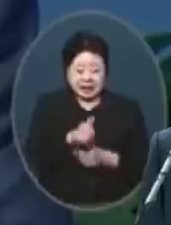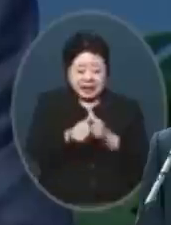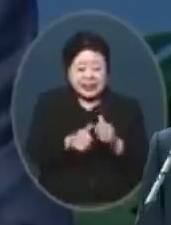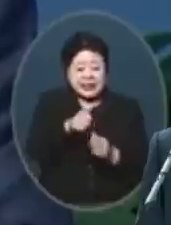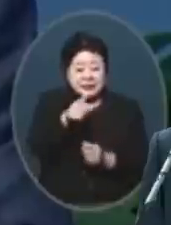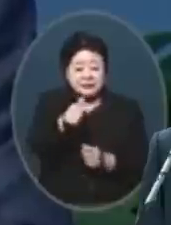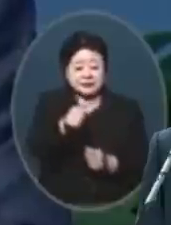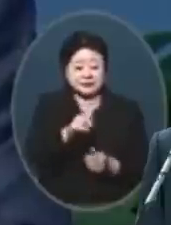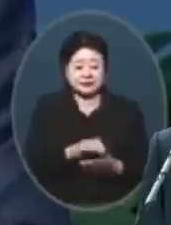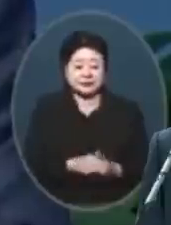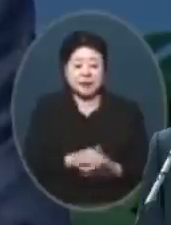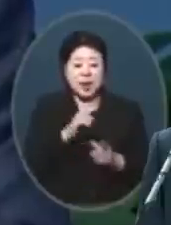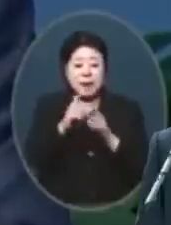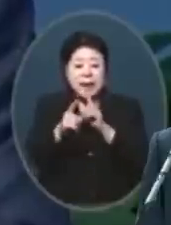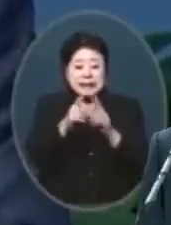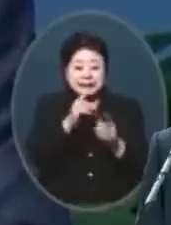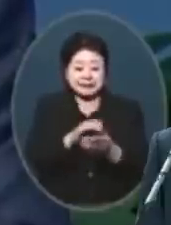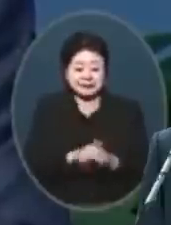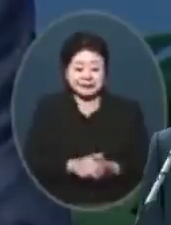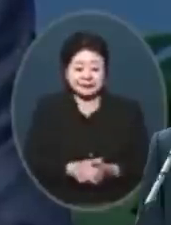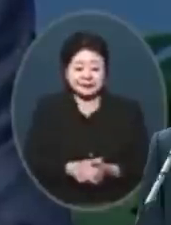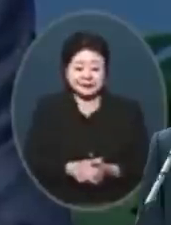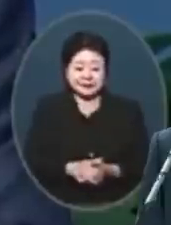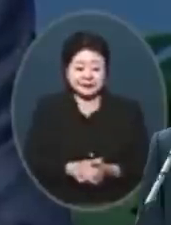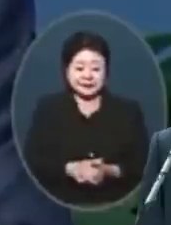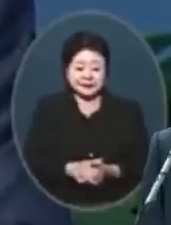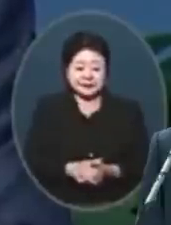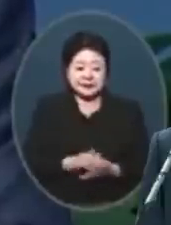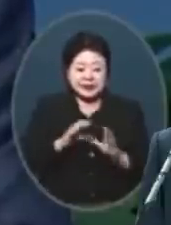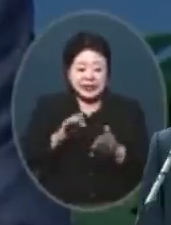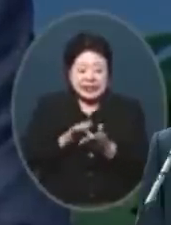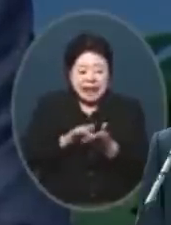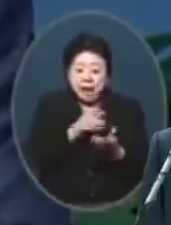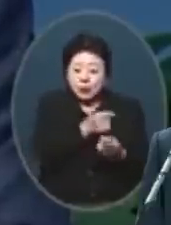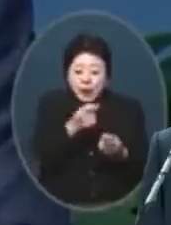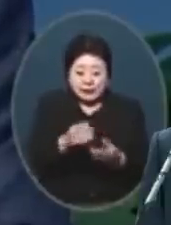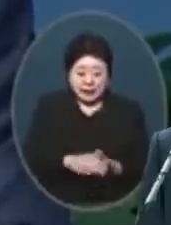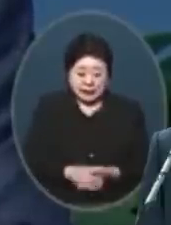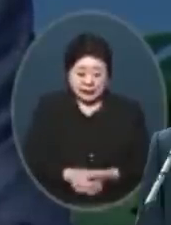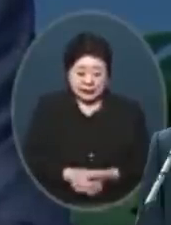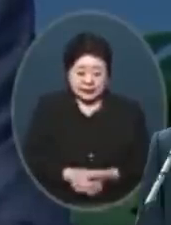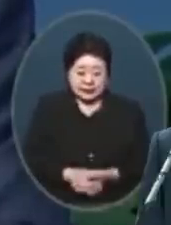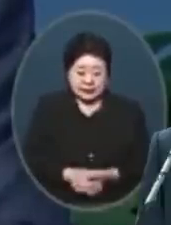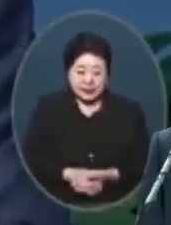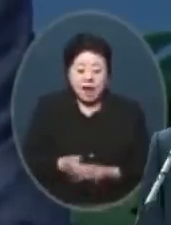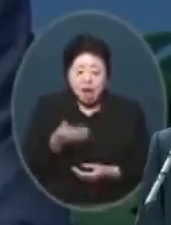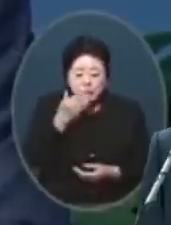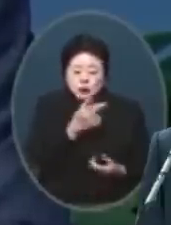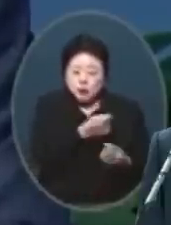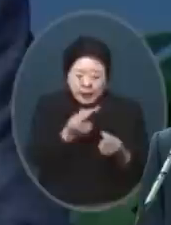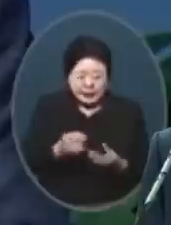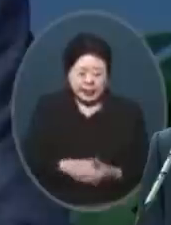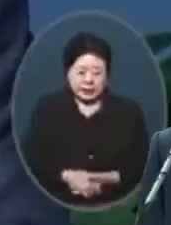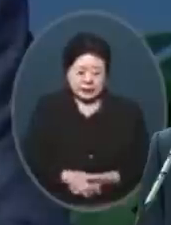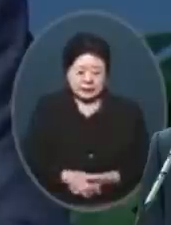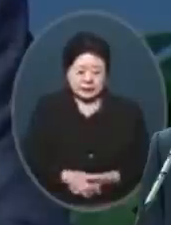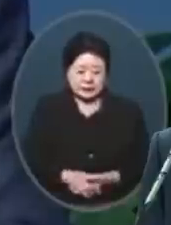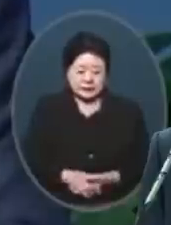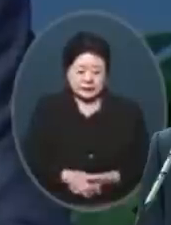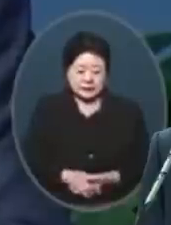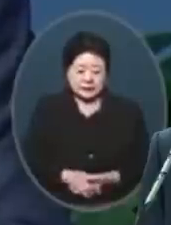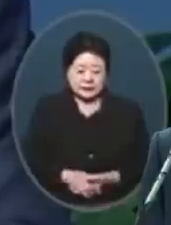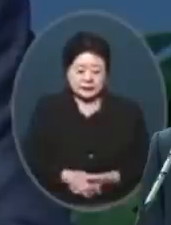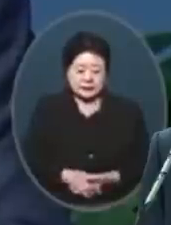하나님 말씀은 세상의 약과 같습니다. 음식과 같습니다.